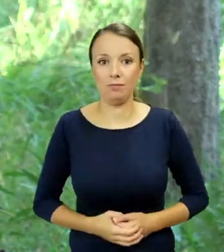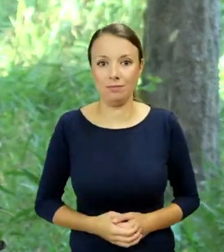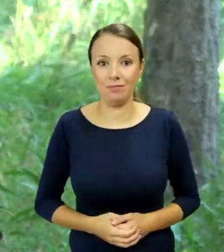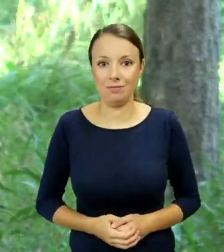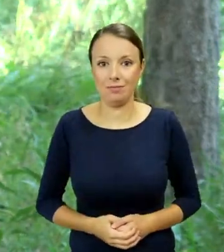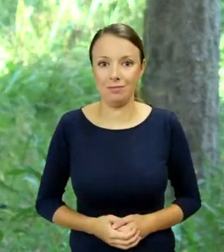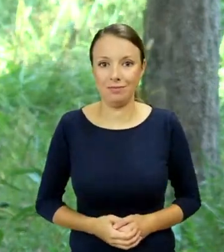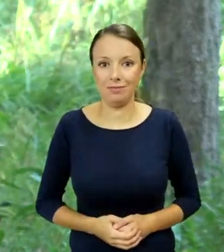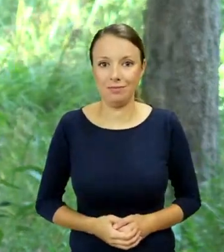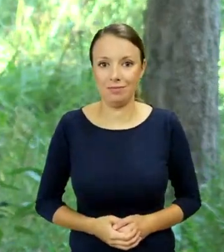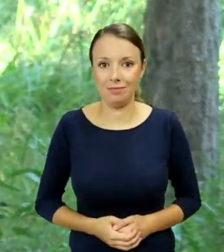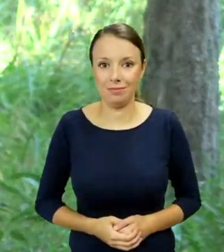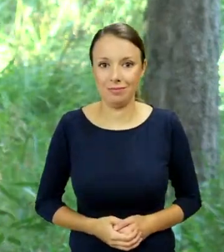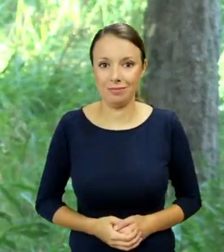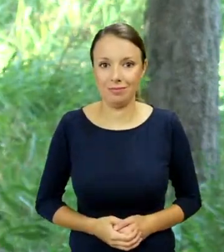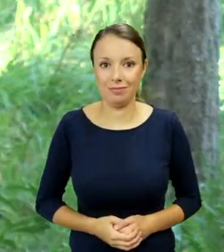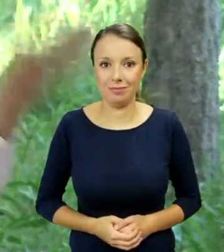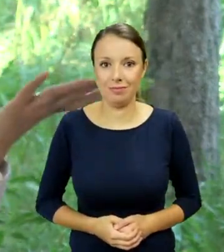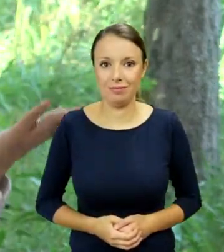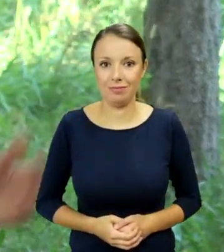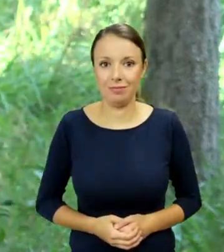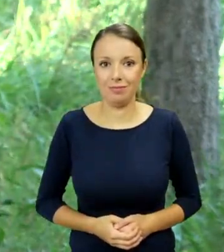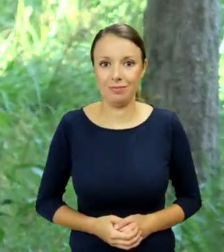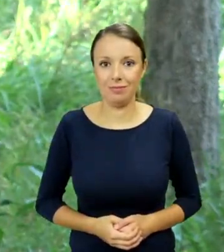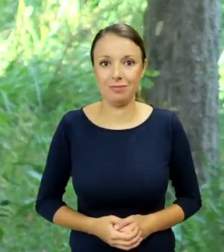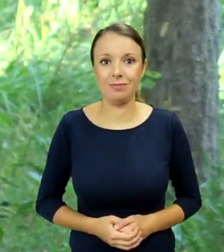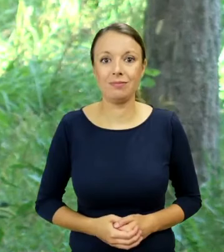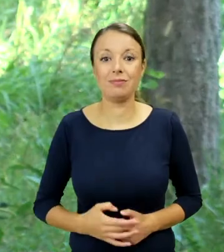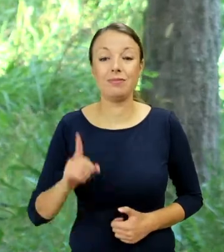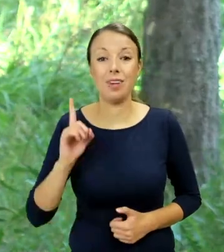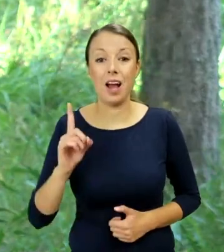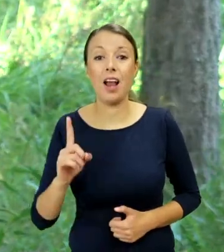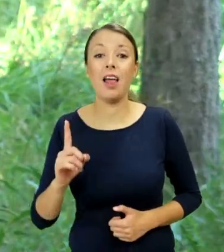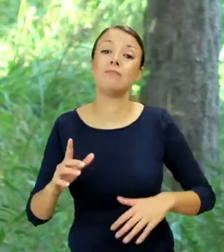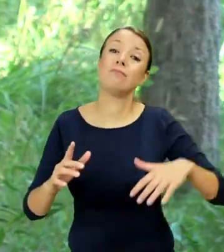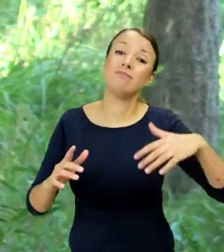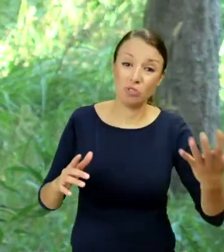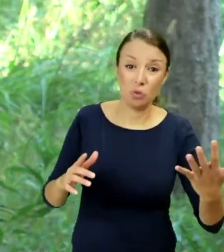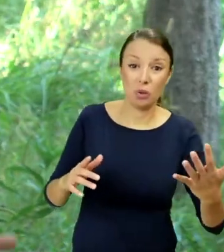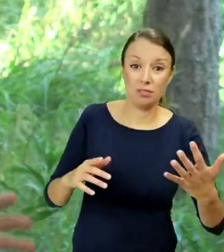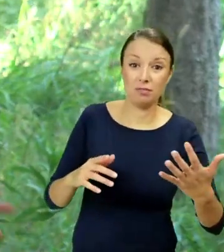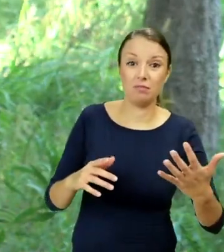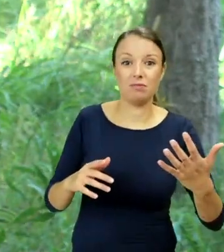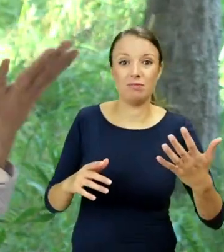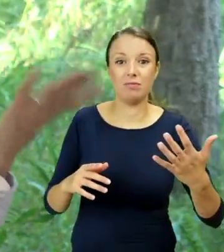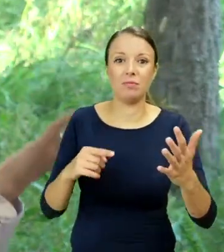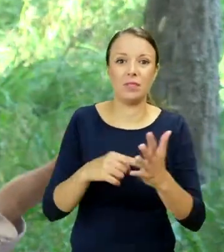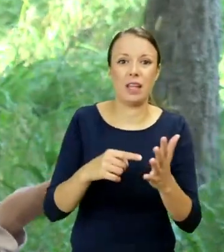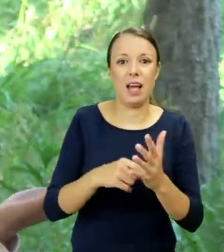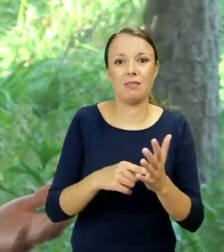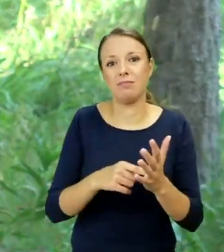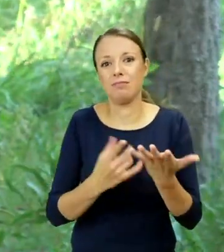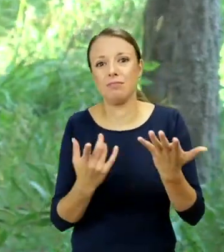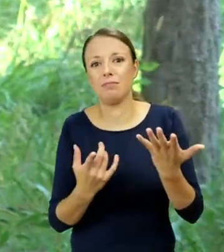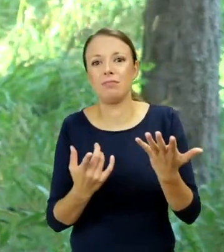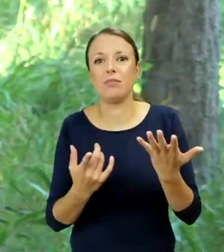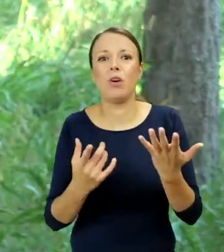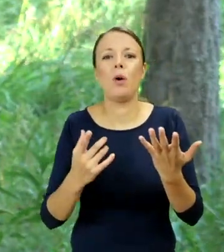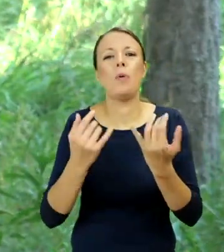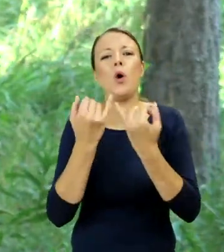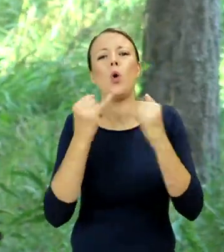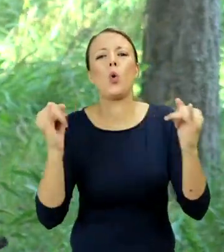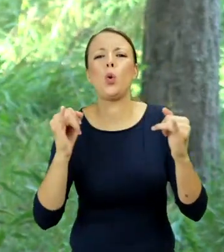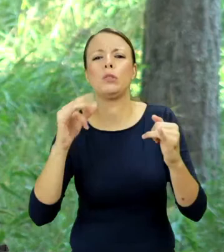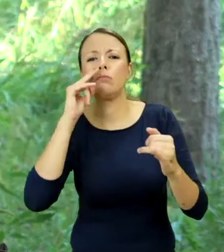Ale druga strona tego sporu, czy tej powiedzmy różnicy wizji na temat